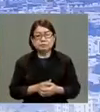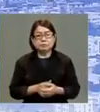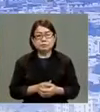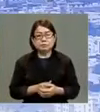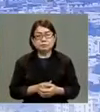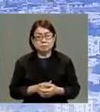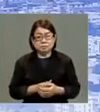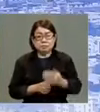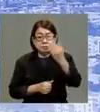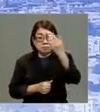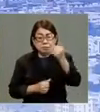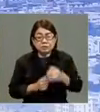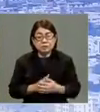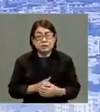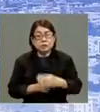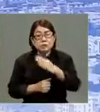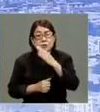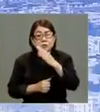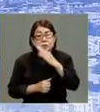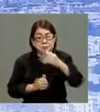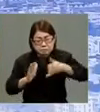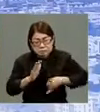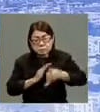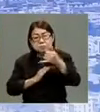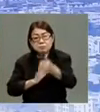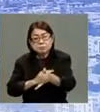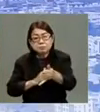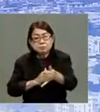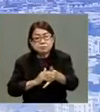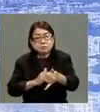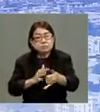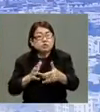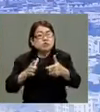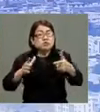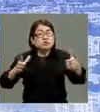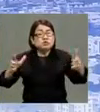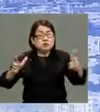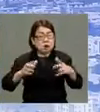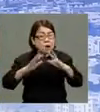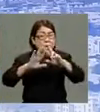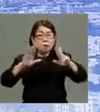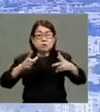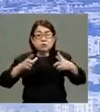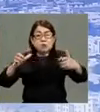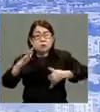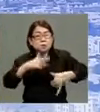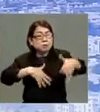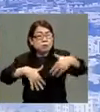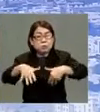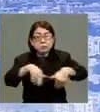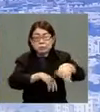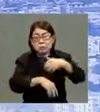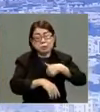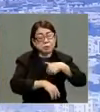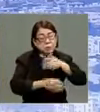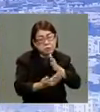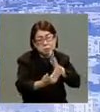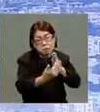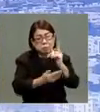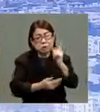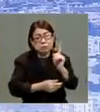ราะว่าเวลาเราเข้าไปในร้านค้าหรือห้างสรรพสินค้าขนาดใหญ่แล้วนะครับเราไม่ได้ไปเดินทั่วไปเยอะ